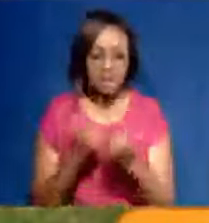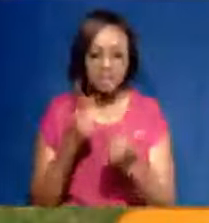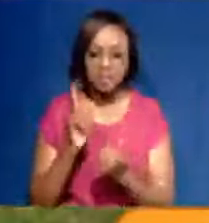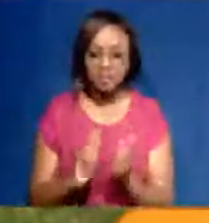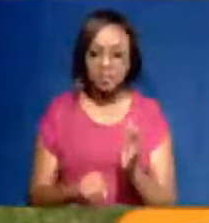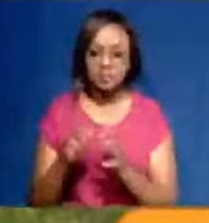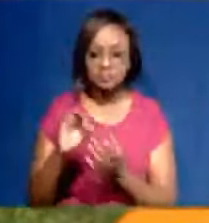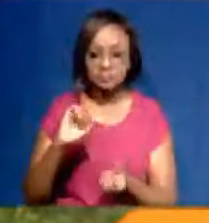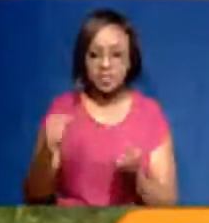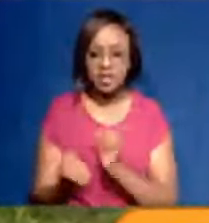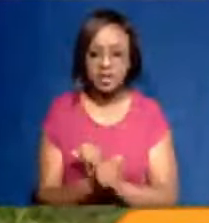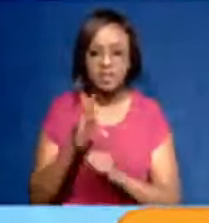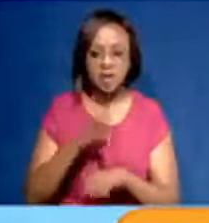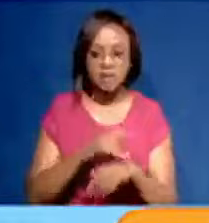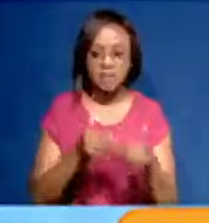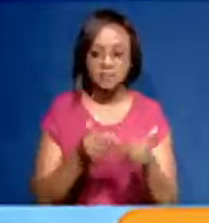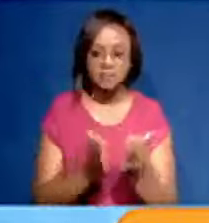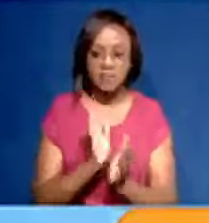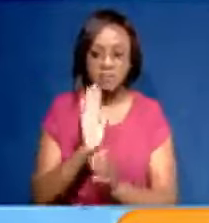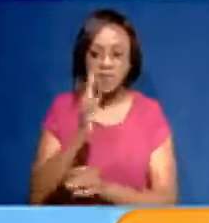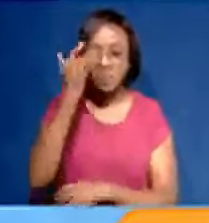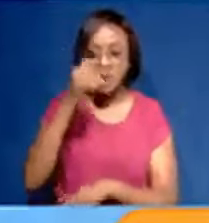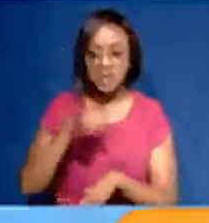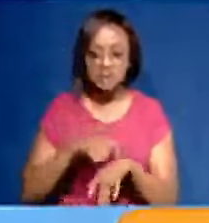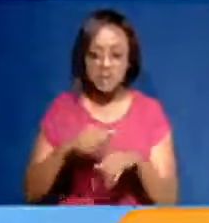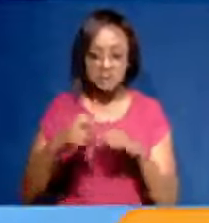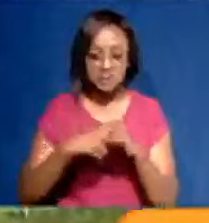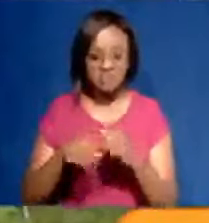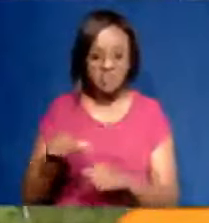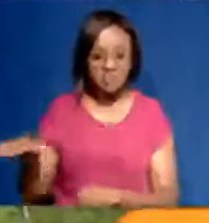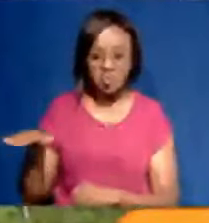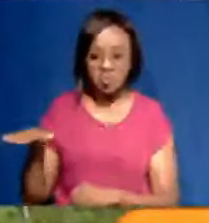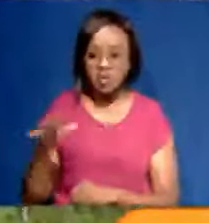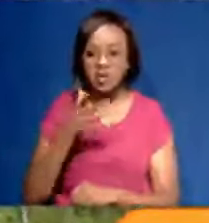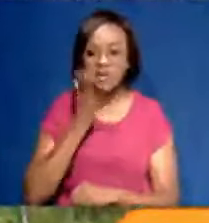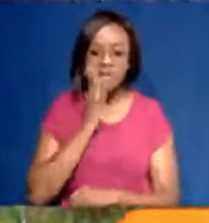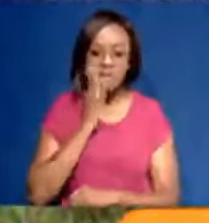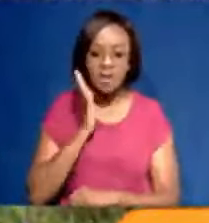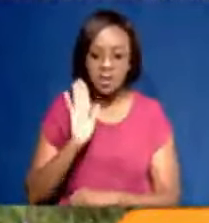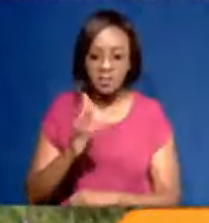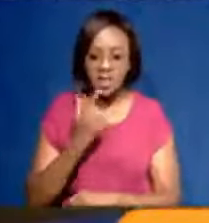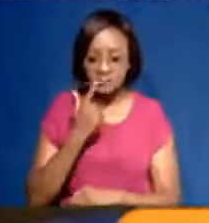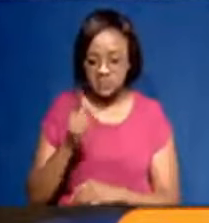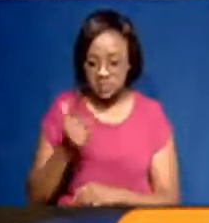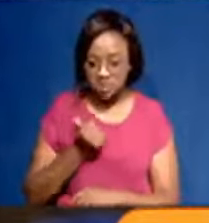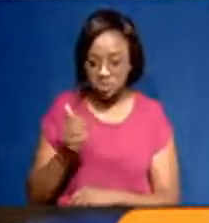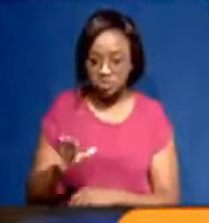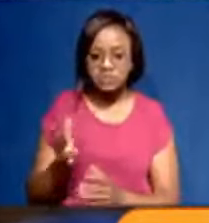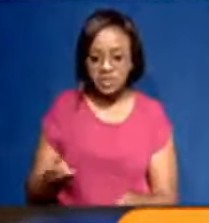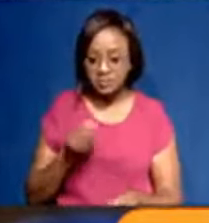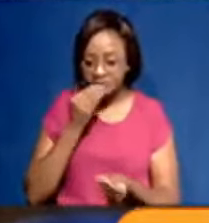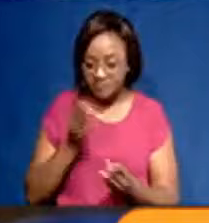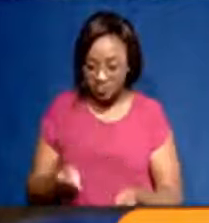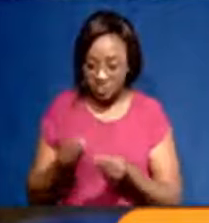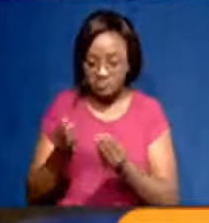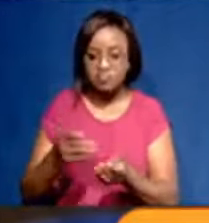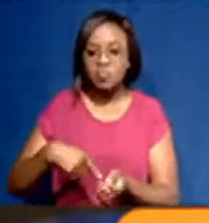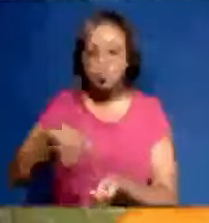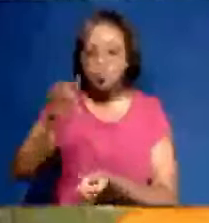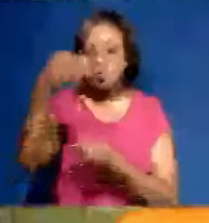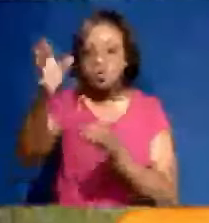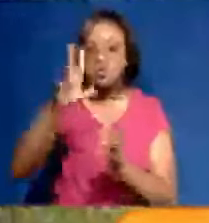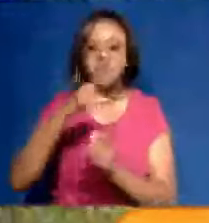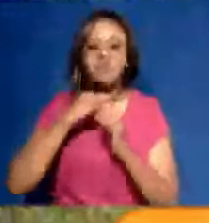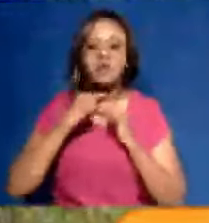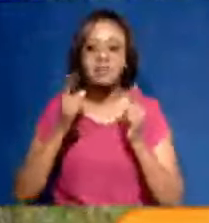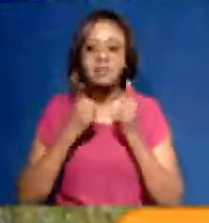yake. Jumamosi mwendo wa saa 1 asubuhi, mamake Kerubo alimtuma bintiye kumpelekea kiamsha kinywa